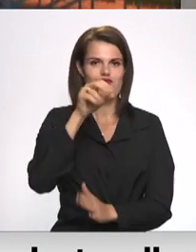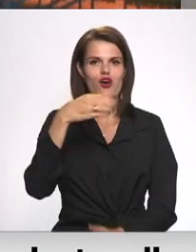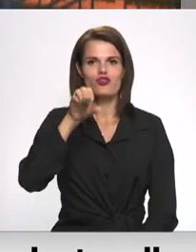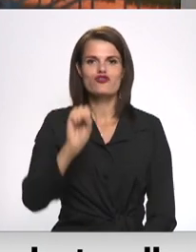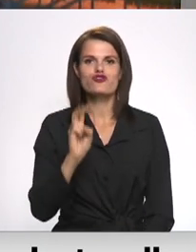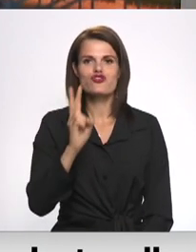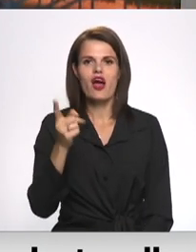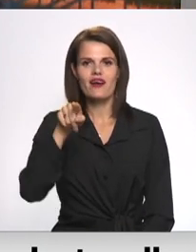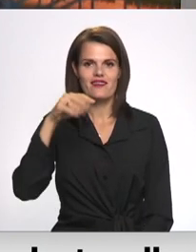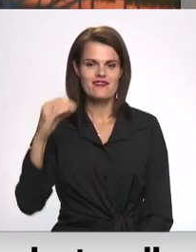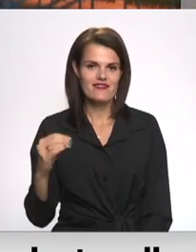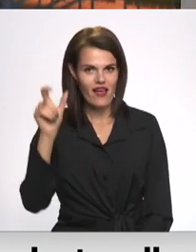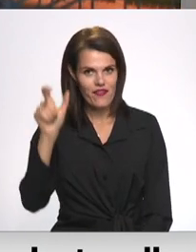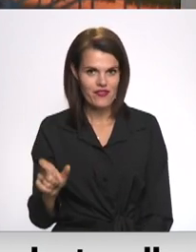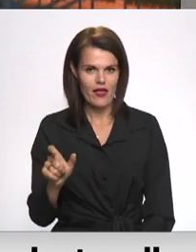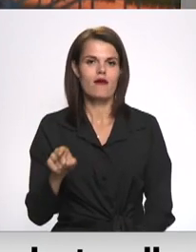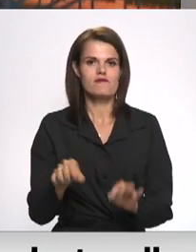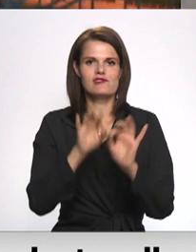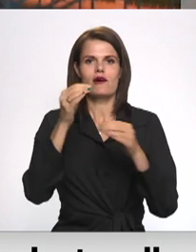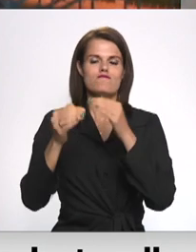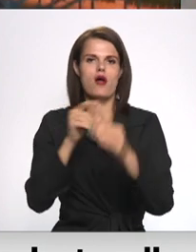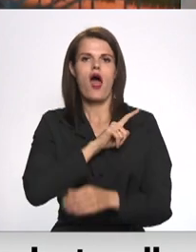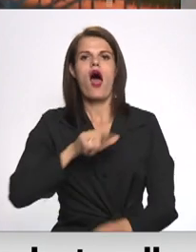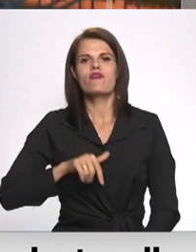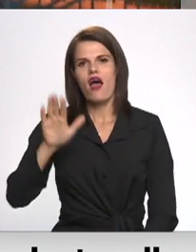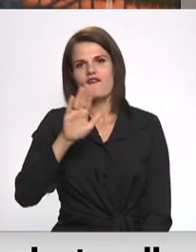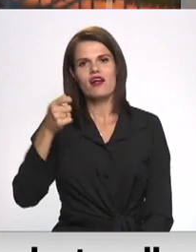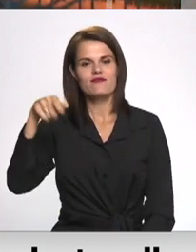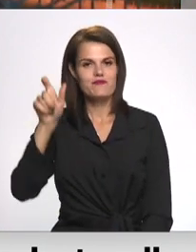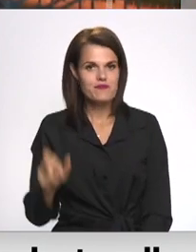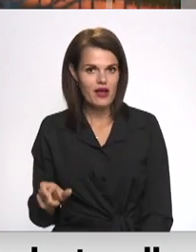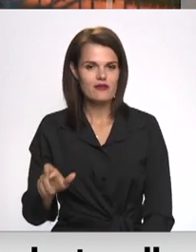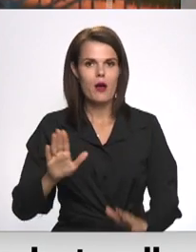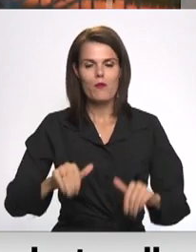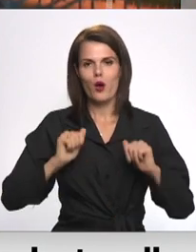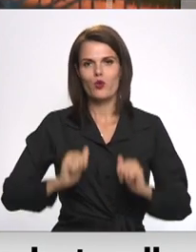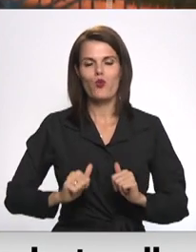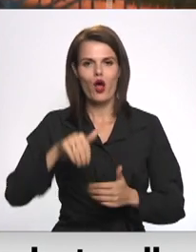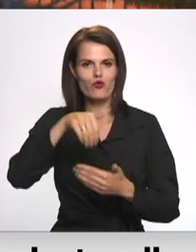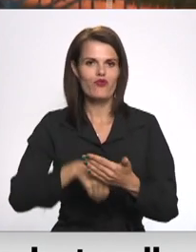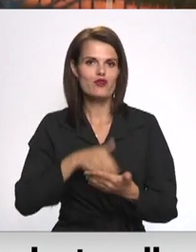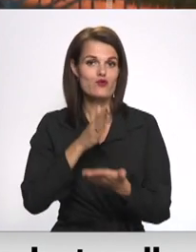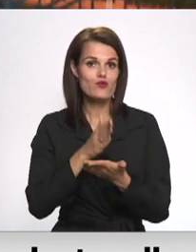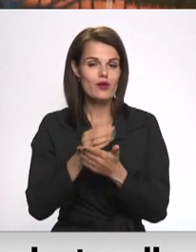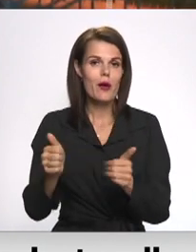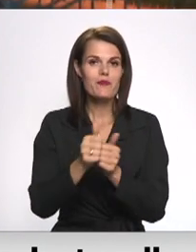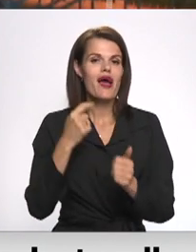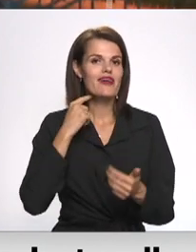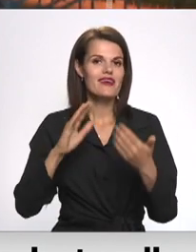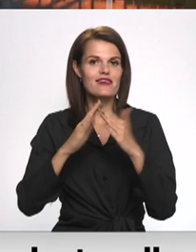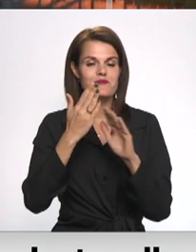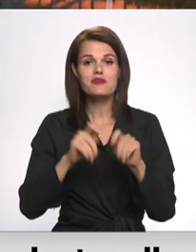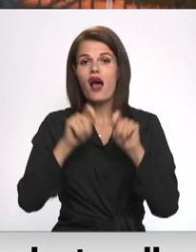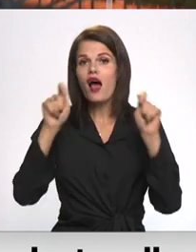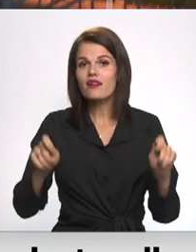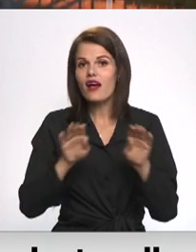Čaksti, taliekot pamatu valsts prezidenta institūcijai Latvijā. Par godu vēsturiskajam notikumam pie Rīgas pils šodien tika atklāta izstāde,